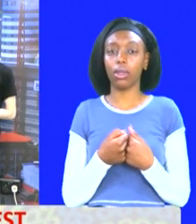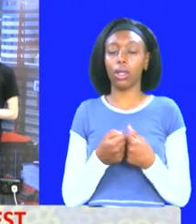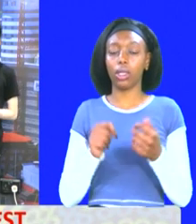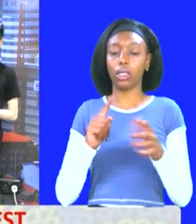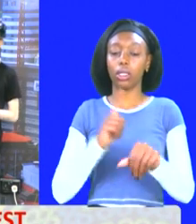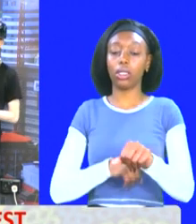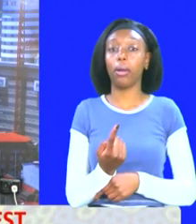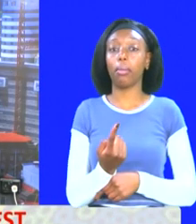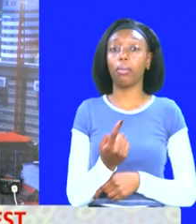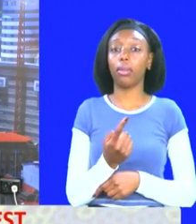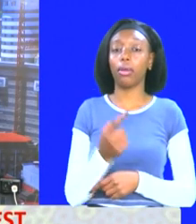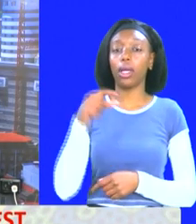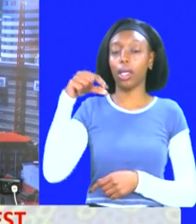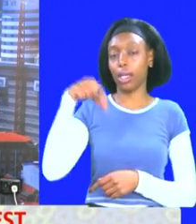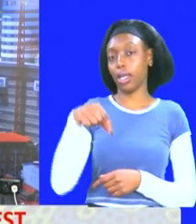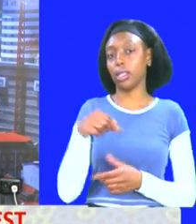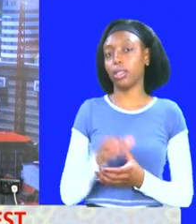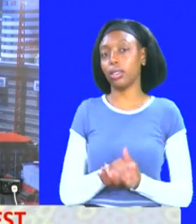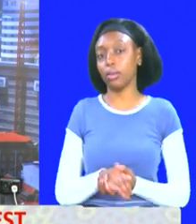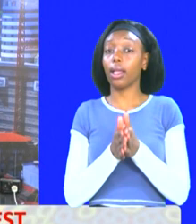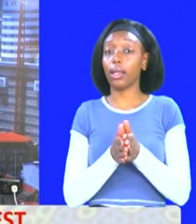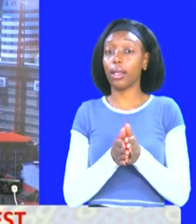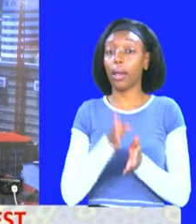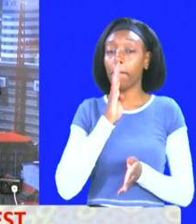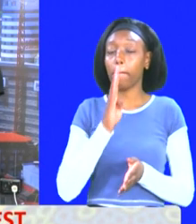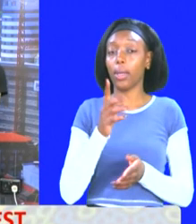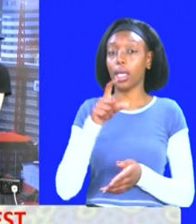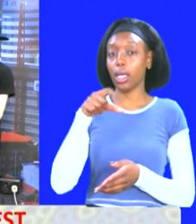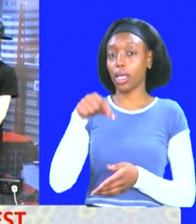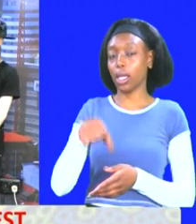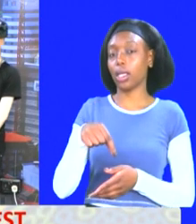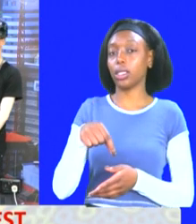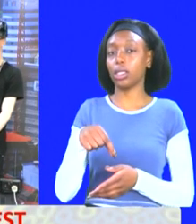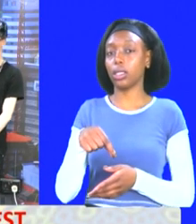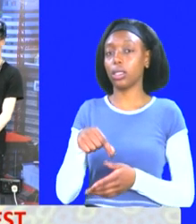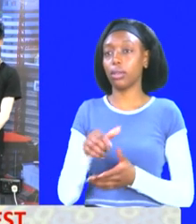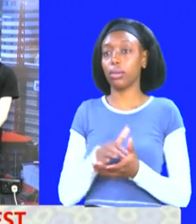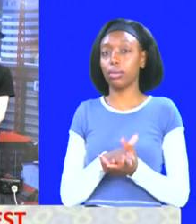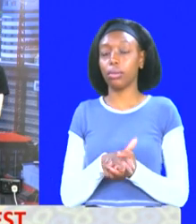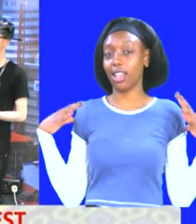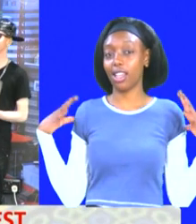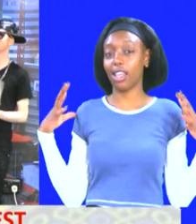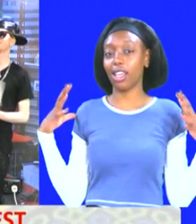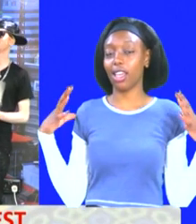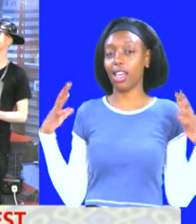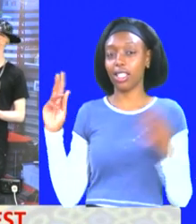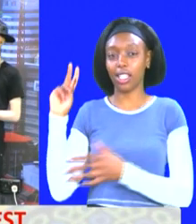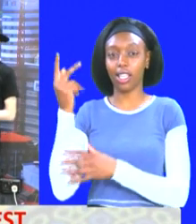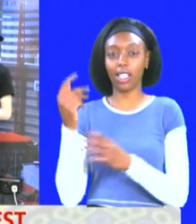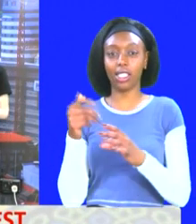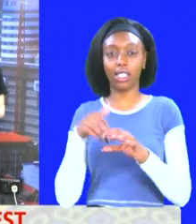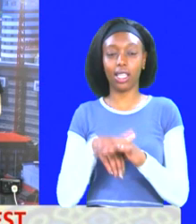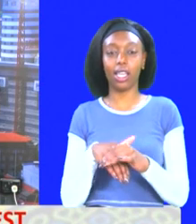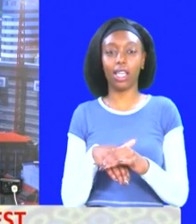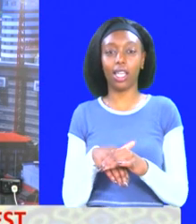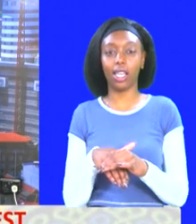Sindio? Watu wa Twitter. Kwa ngumu. Mwona hiyo gossip hapa. Mini mezo ya ndegi. I know. Nasikia kashu. Light blue